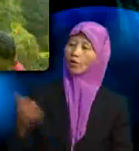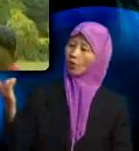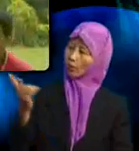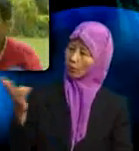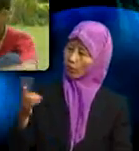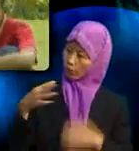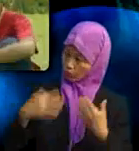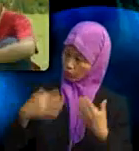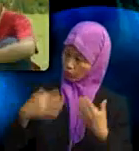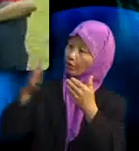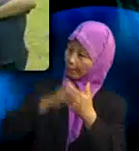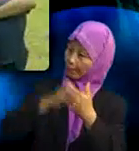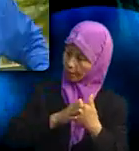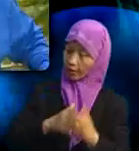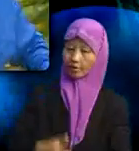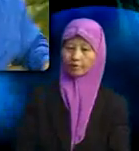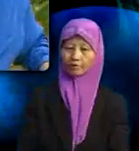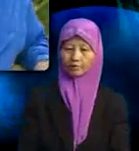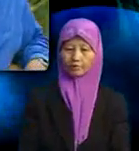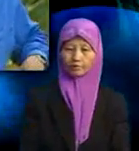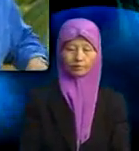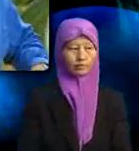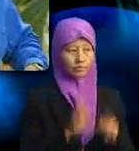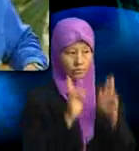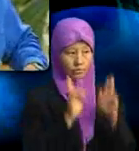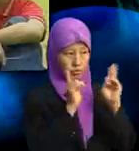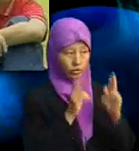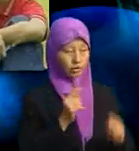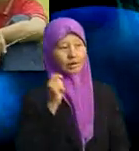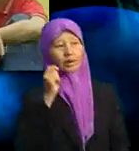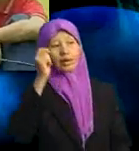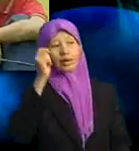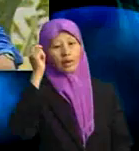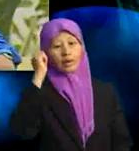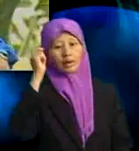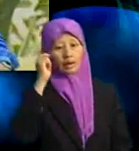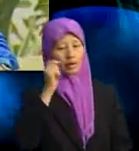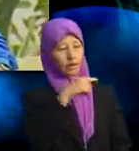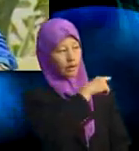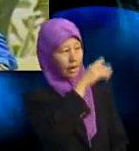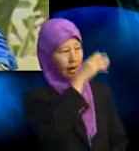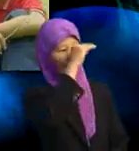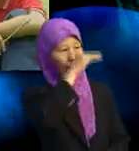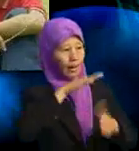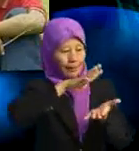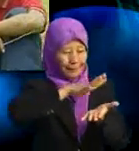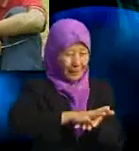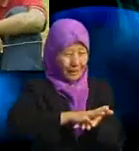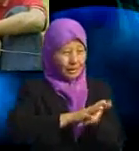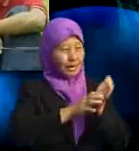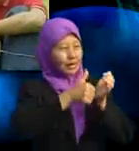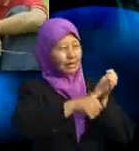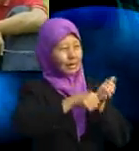Waalaikumsalam. Oma, Intan dah sampai rupanya. Ustaz. Tadi kan